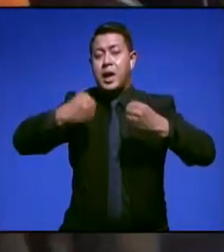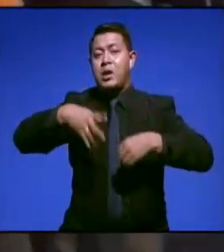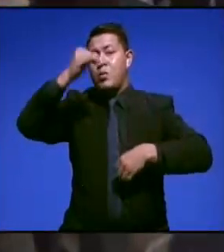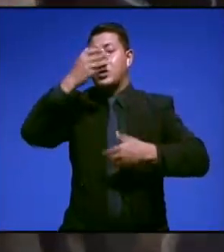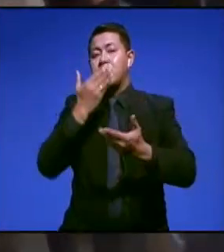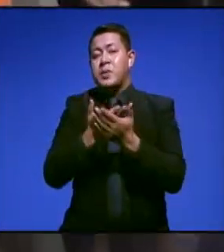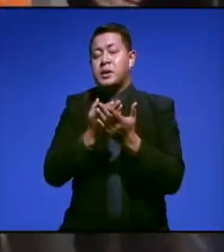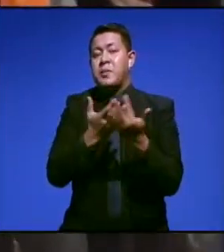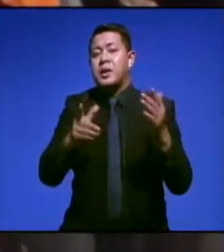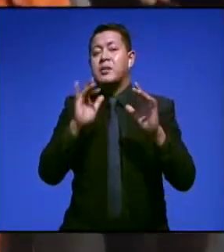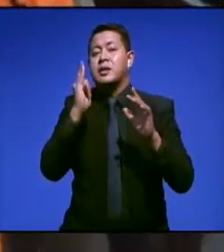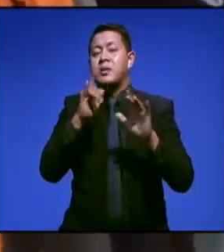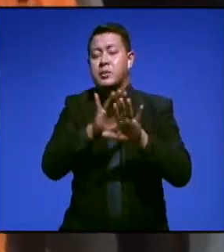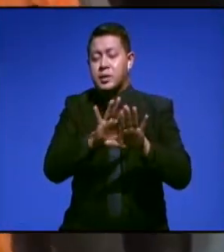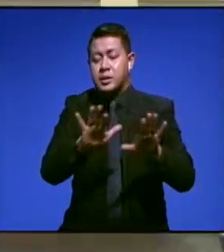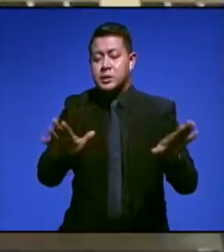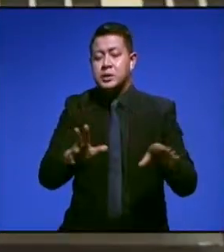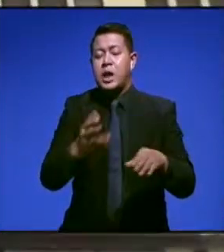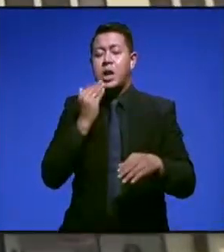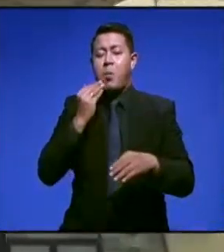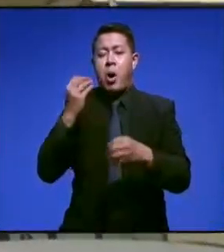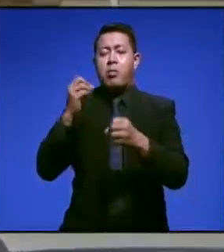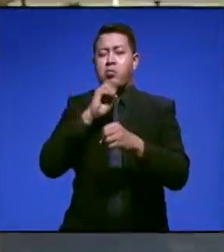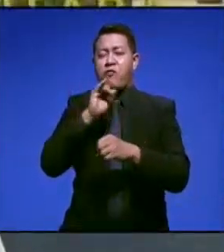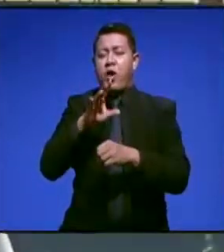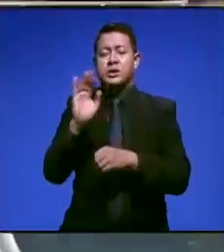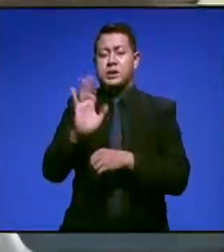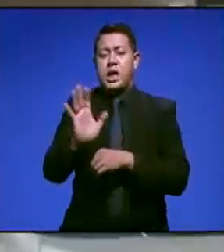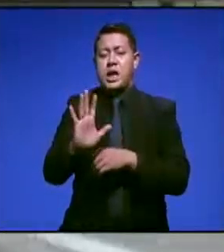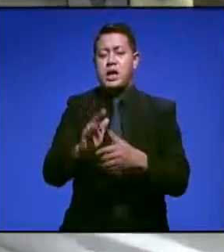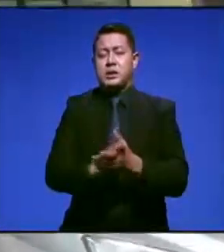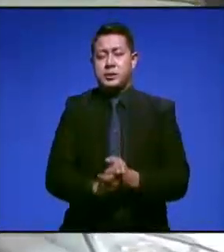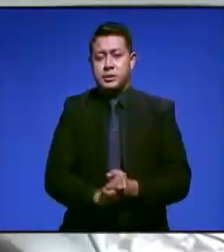meminta masyarakat tetap tenang dan tidak mudah terprovokasi. Fakih Haitami, Jakarta.